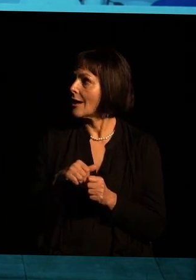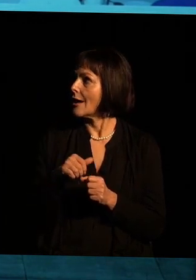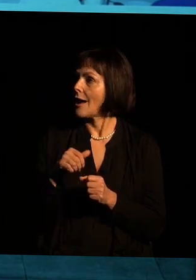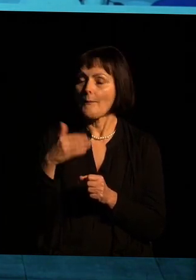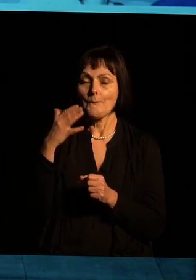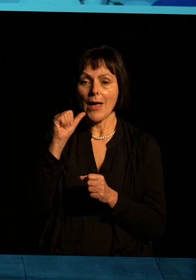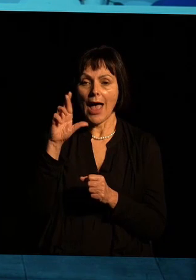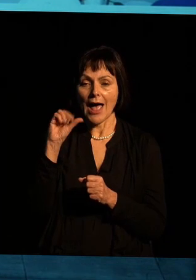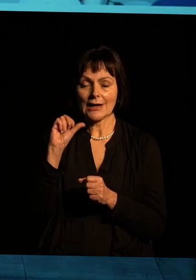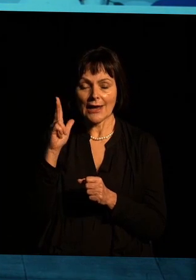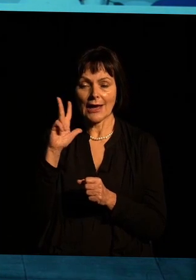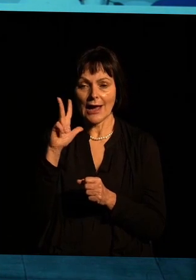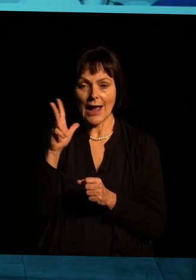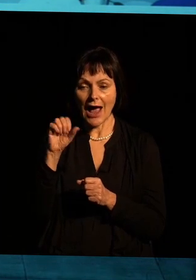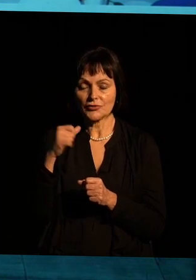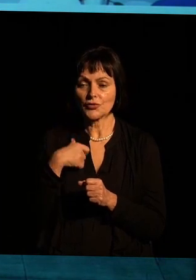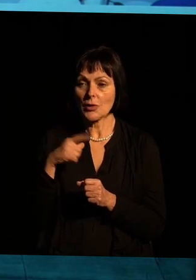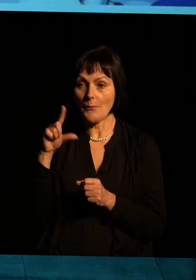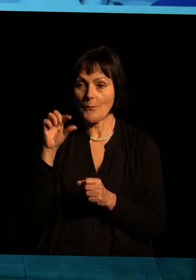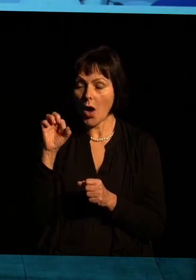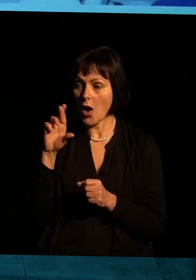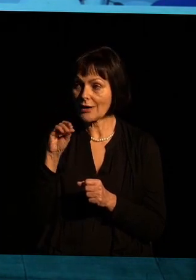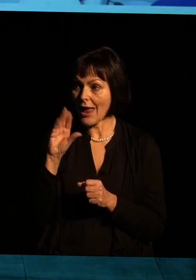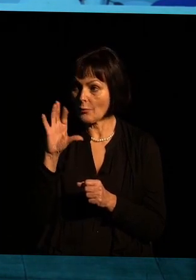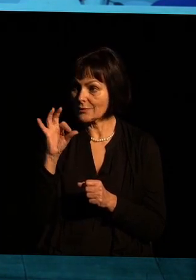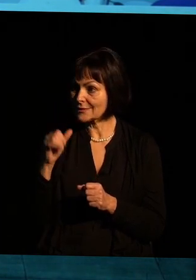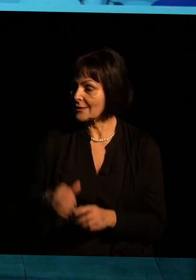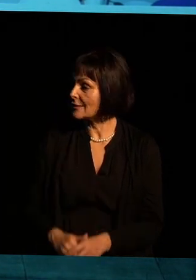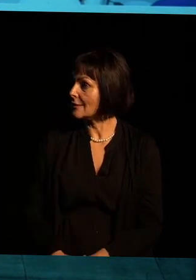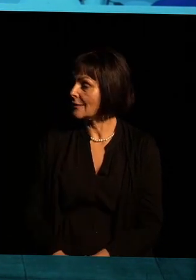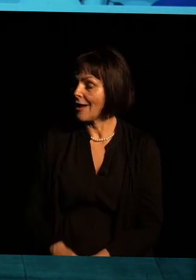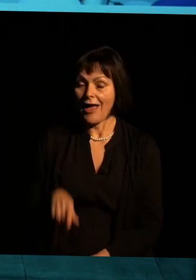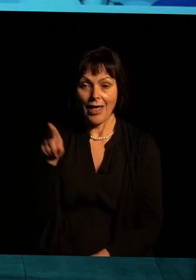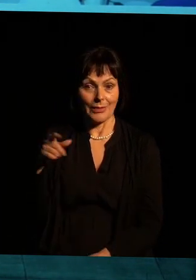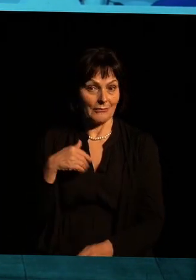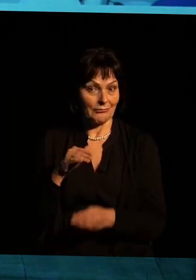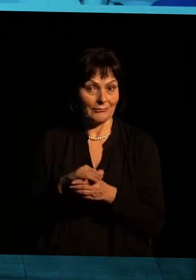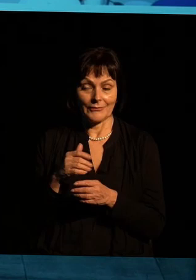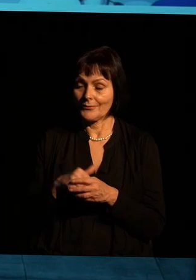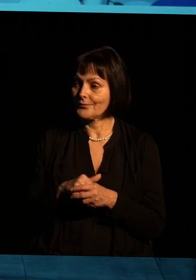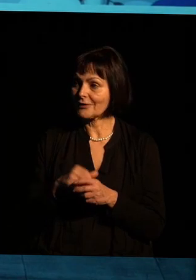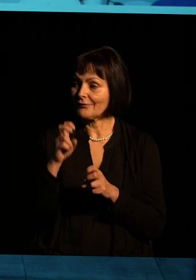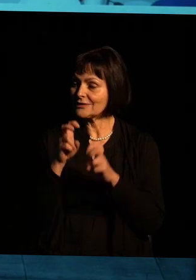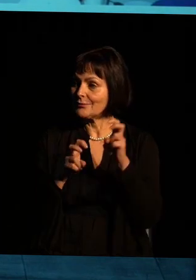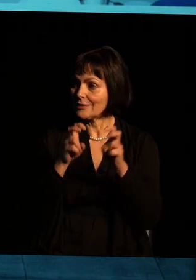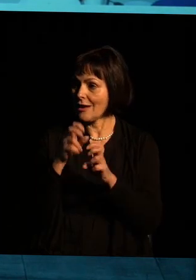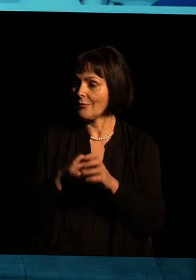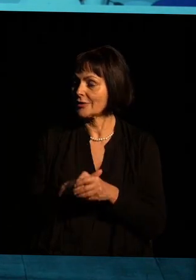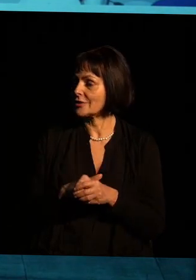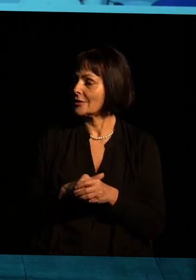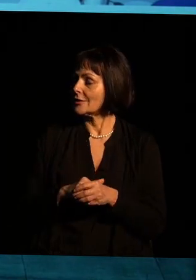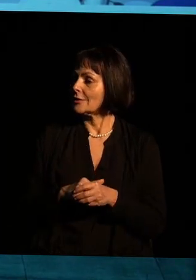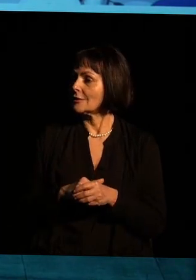Kaziora Marka i Poremskiego, prawda? A ty się zdaje się też z Wiwatowskim, prawda? Wspinałeś,